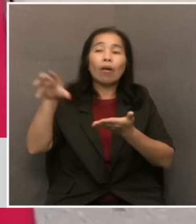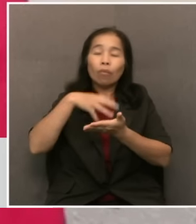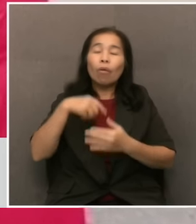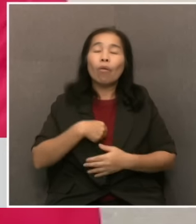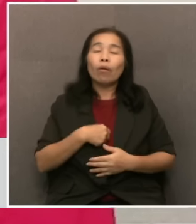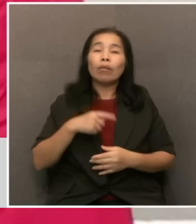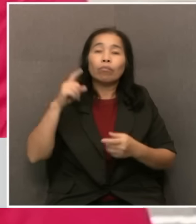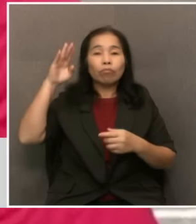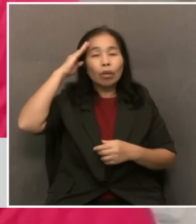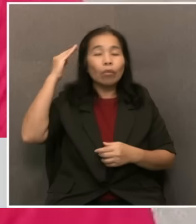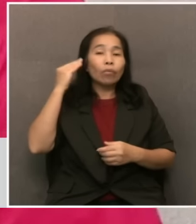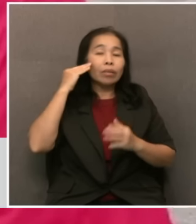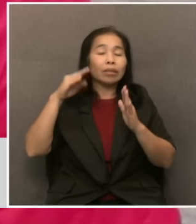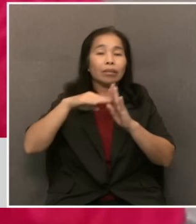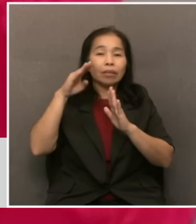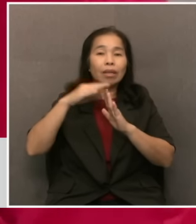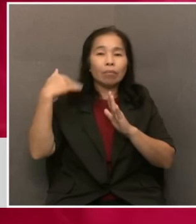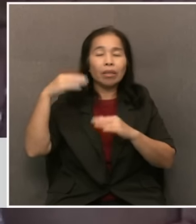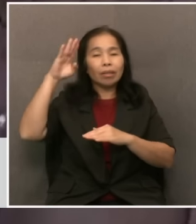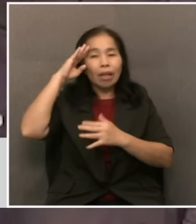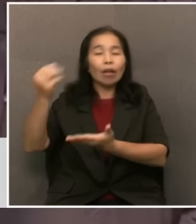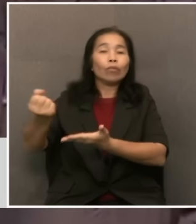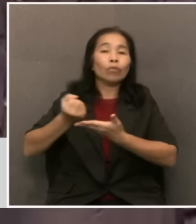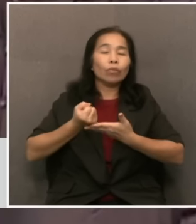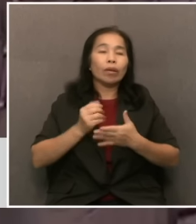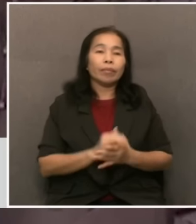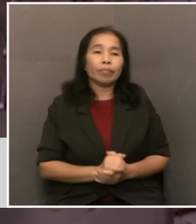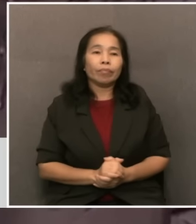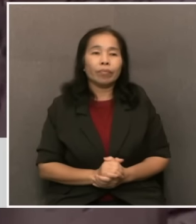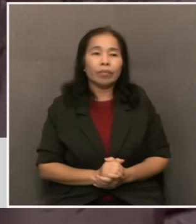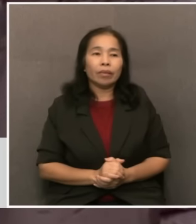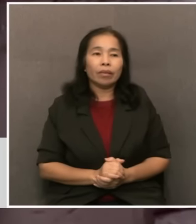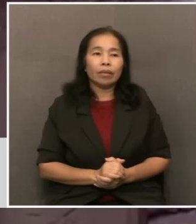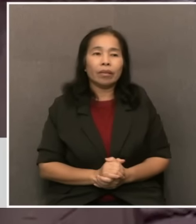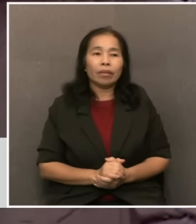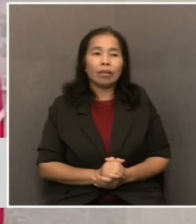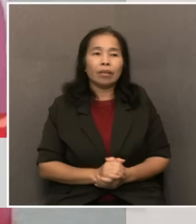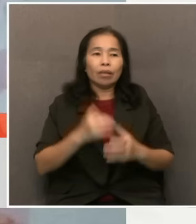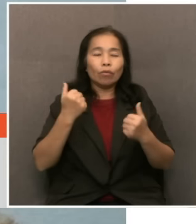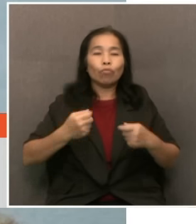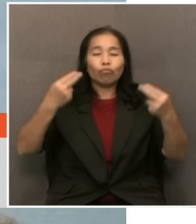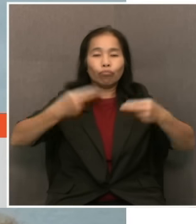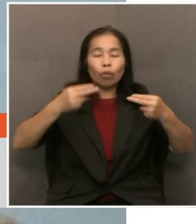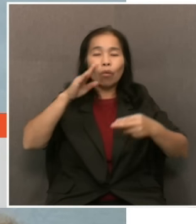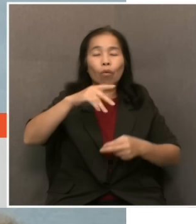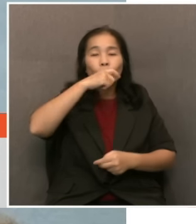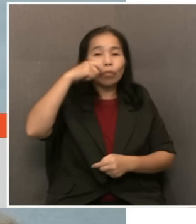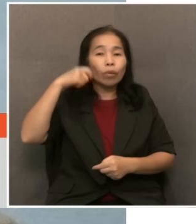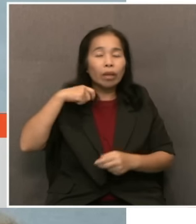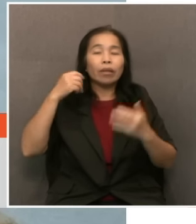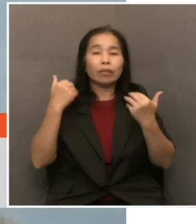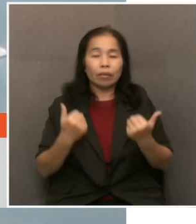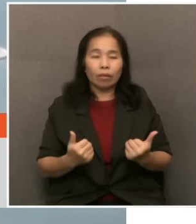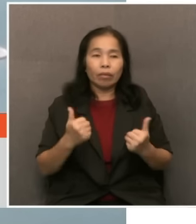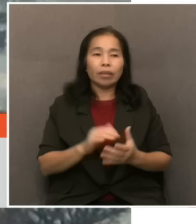าหลีเหนือได้ส่งทหารมาช่วยนะคะในขณะที่สมรภูมิทางตะวันออกของยูเครนพบว่าเมืองคูราคอฟ